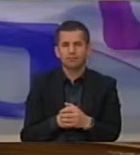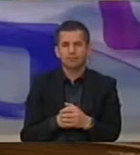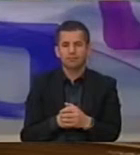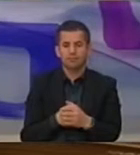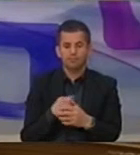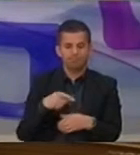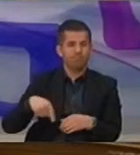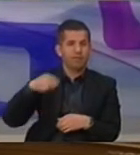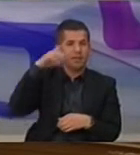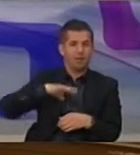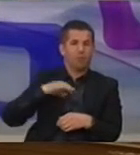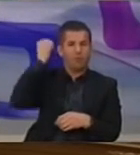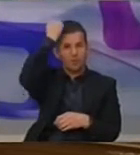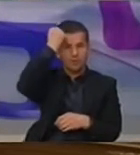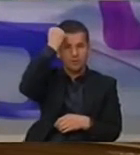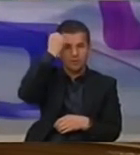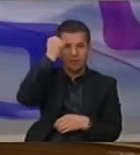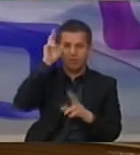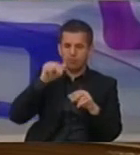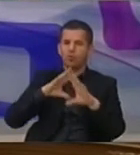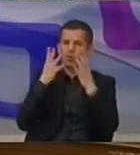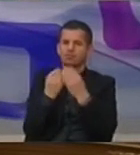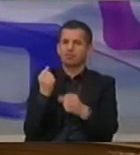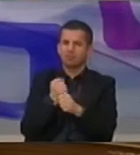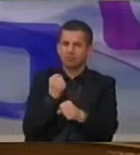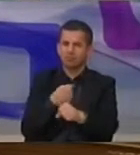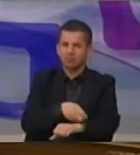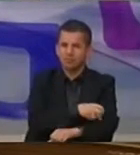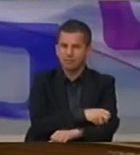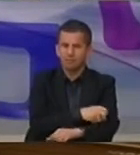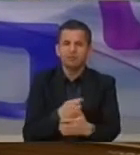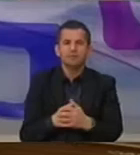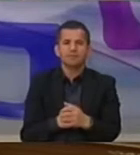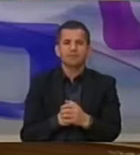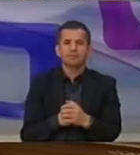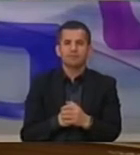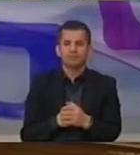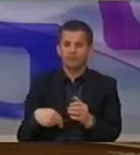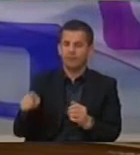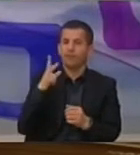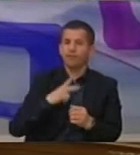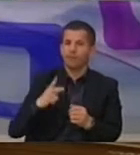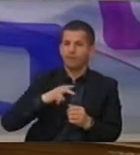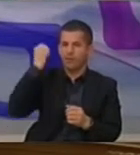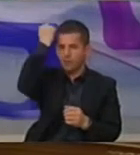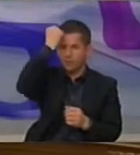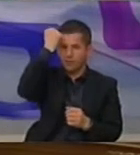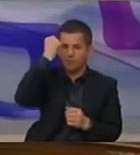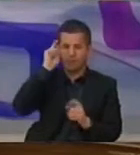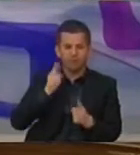Republika e Kosovës ka bërë gjithçka që është e mundshme që qytetarëve të Kosovës tua